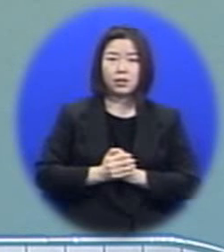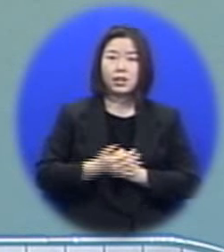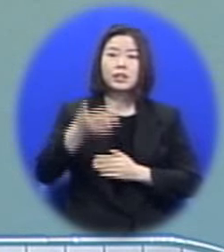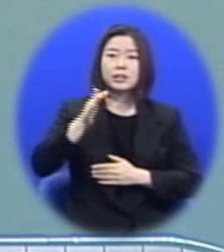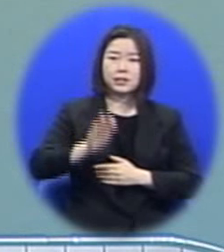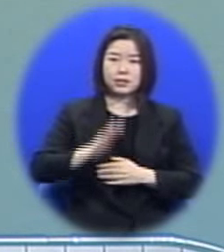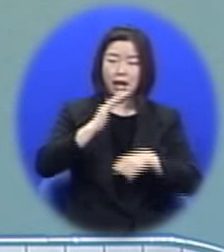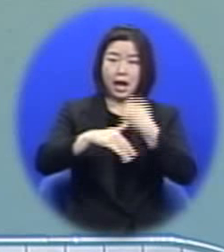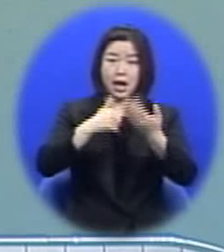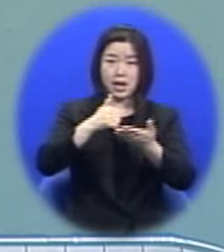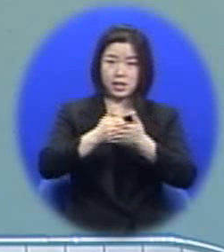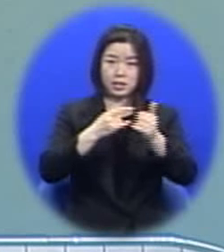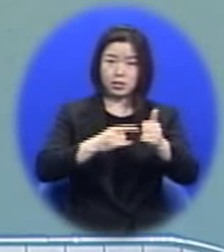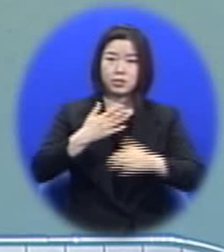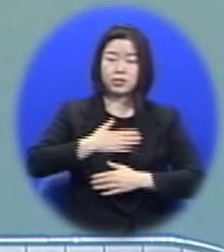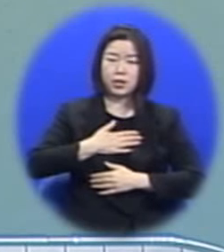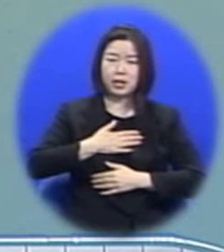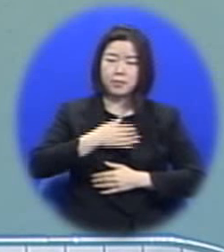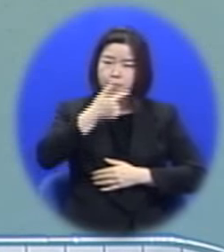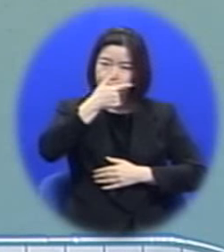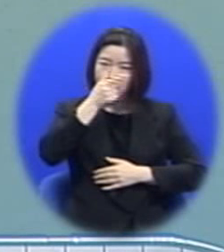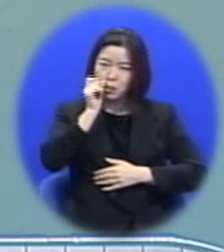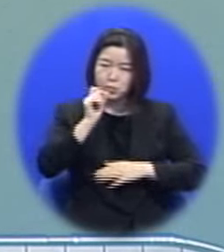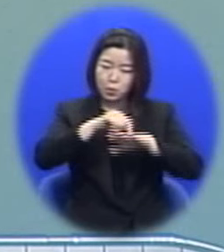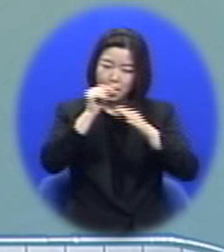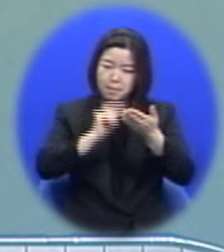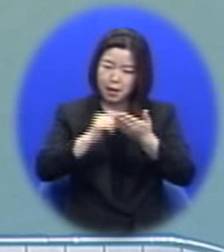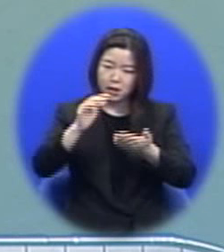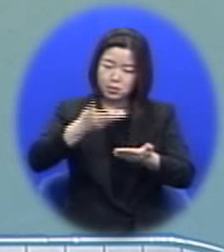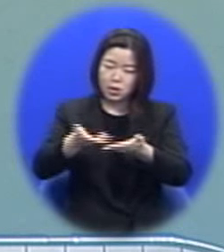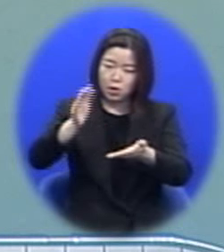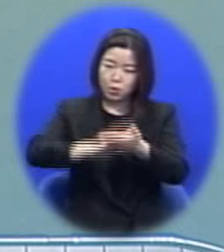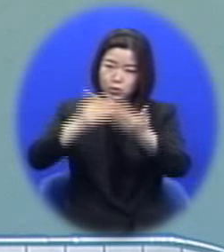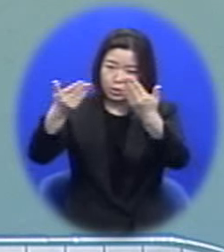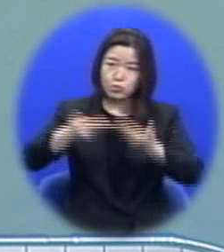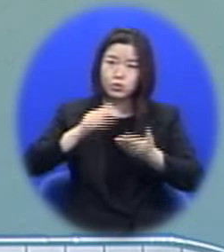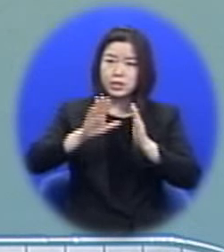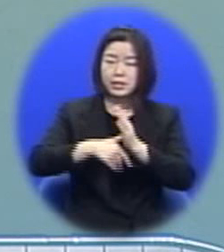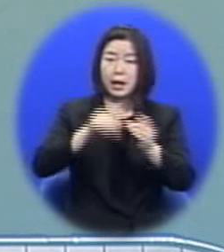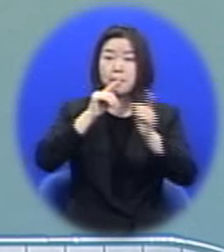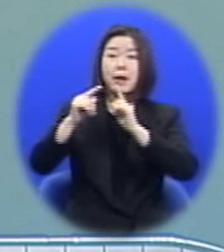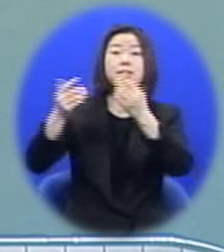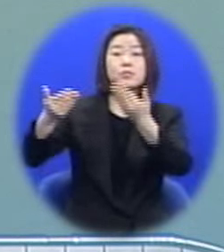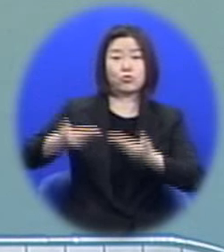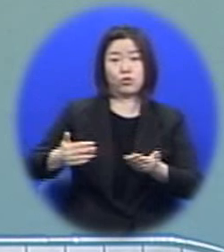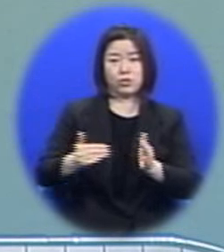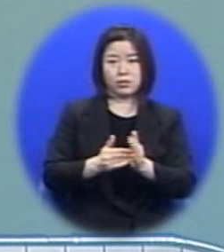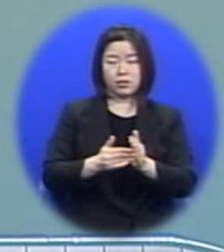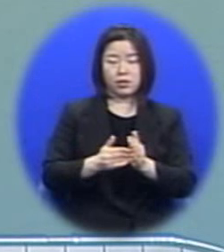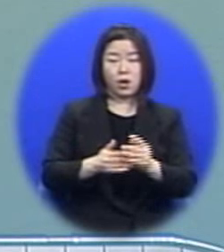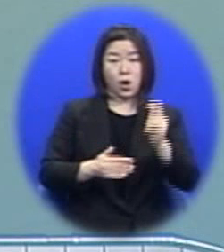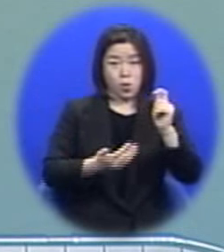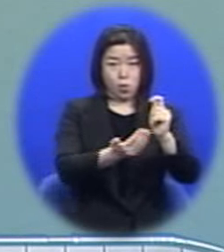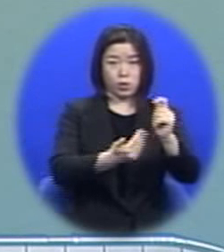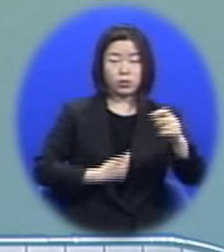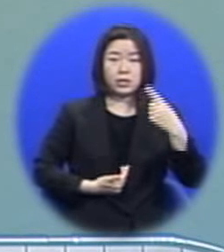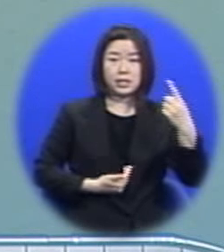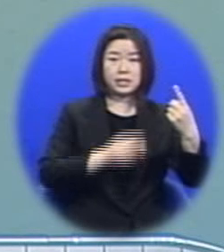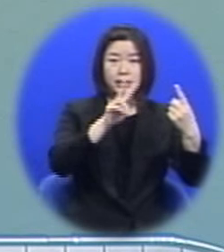그런데 하나님께서 저의 열등감을 고치실 때 말씀을 주셨습니다. 고린도전서